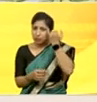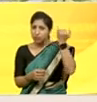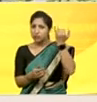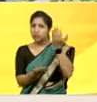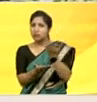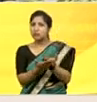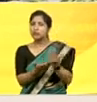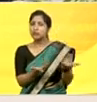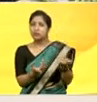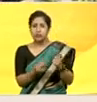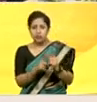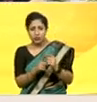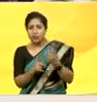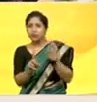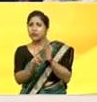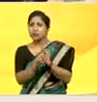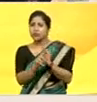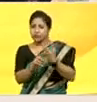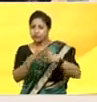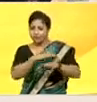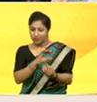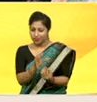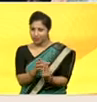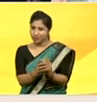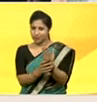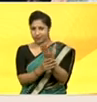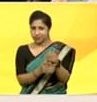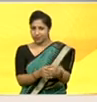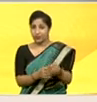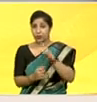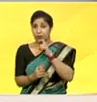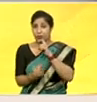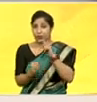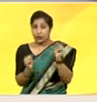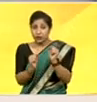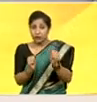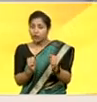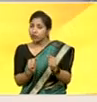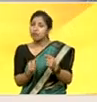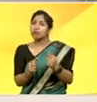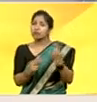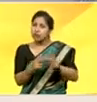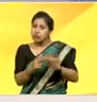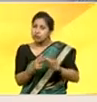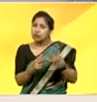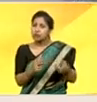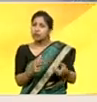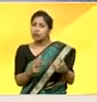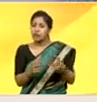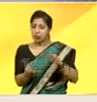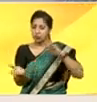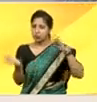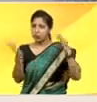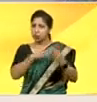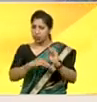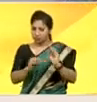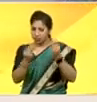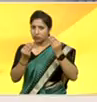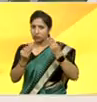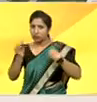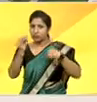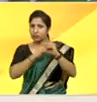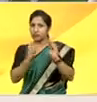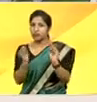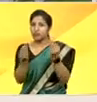सूझा कि कश्मीर में उगने वाली एक्सोटिक वेजिटेबल्स को क्यों न दुनिया के नक्शे पर लाया